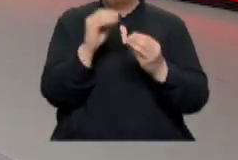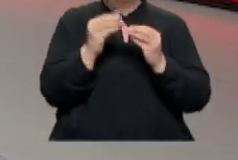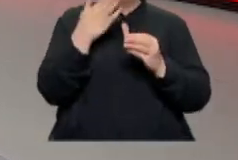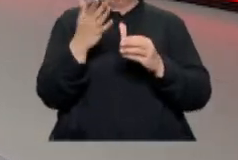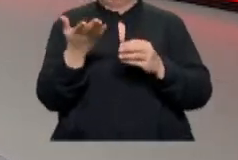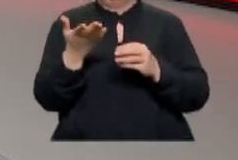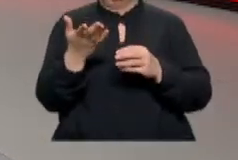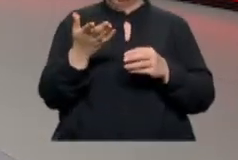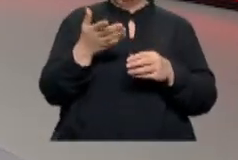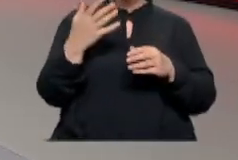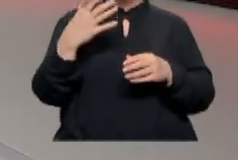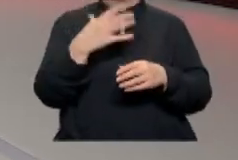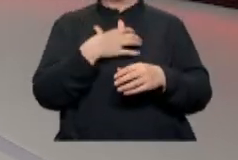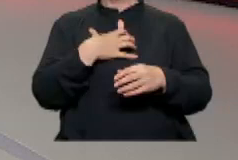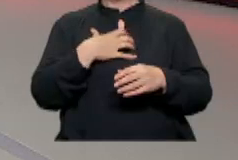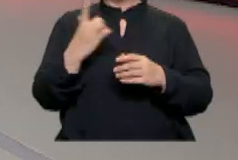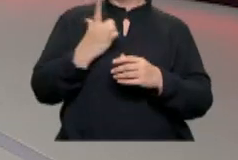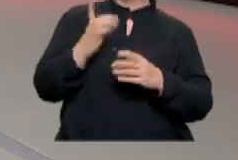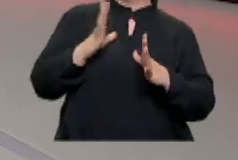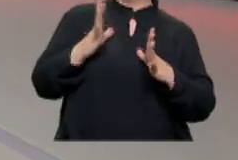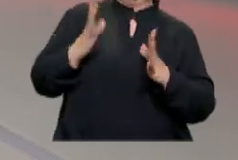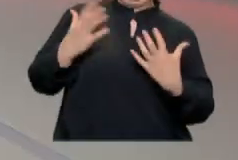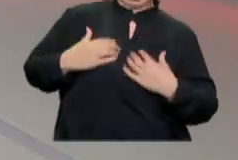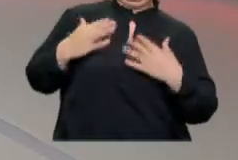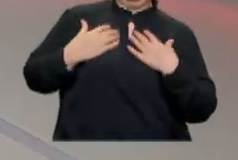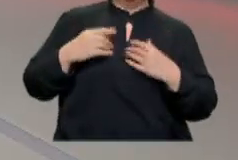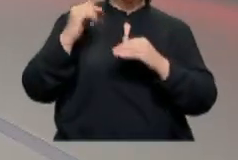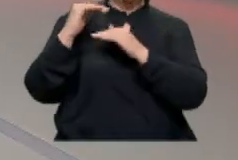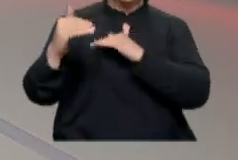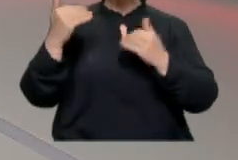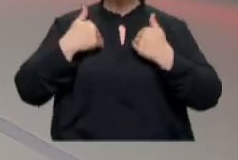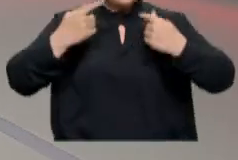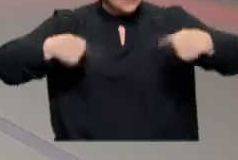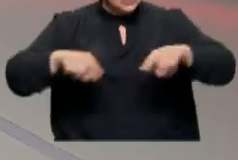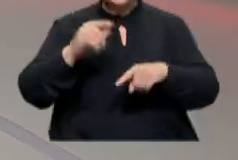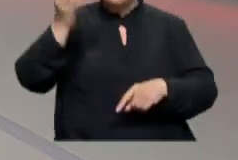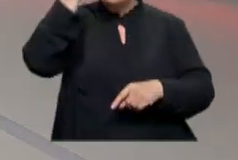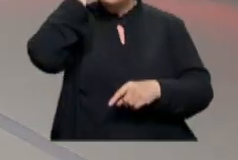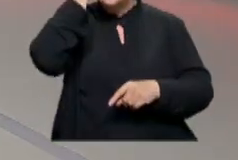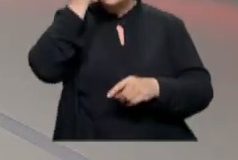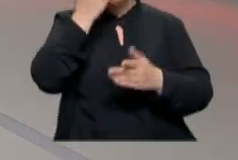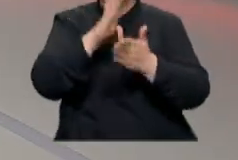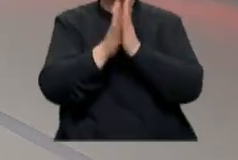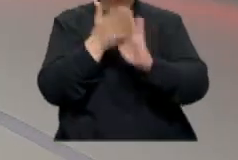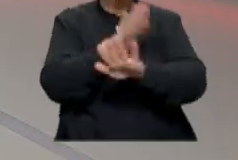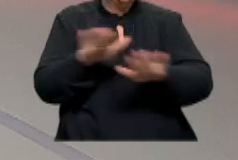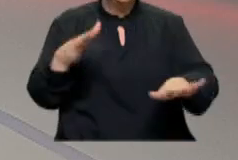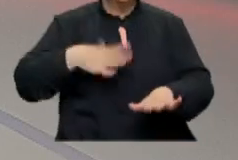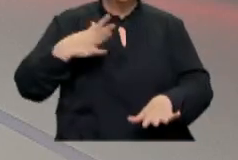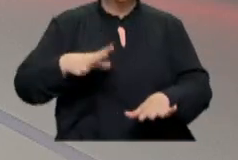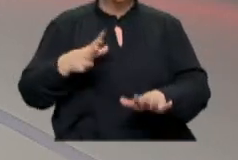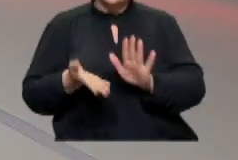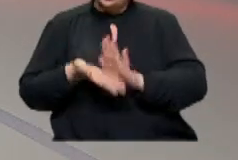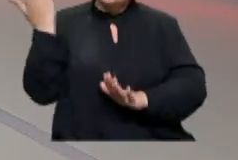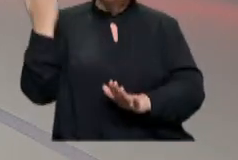yani. Kendilerine muhtaç bir kitle. Bizse yoksulluğun